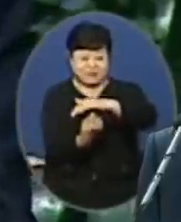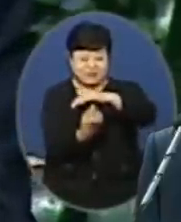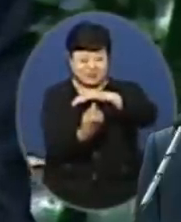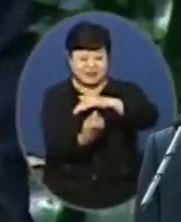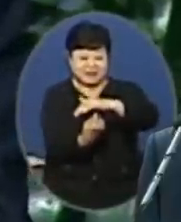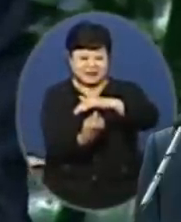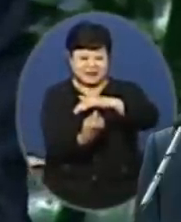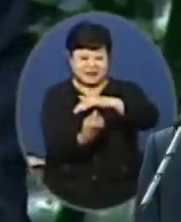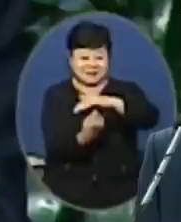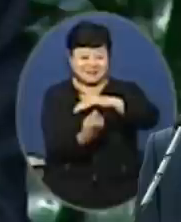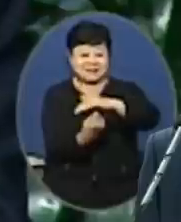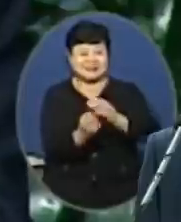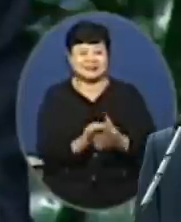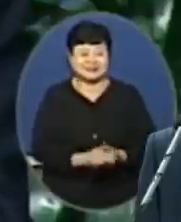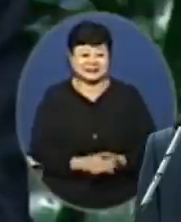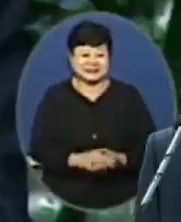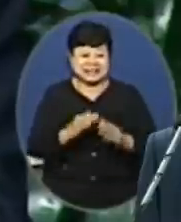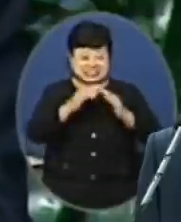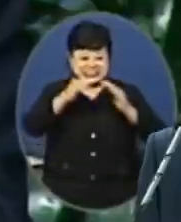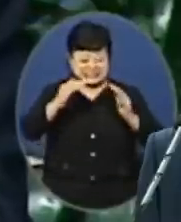바지게라고 우리가 시골에서 말하는데